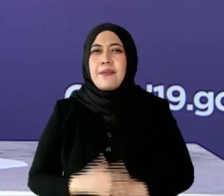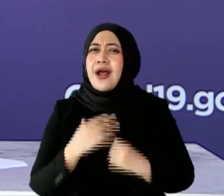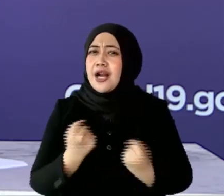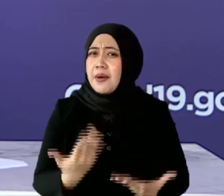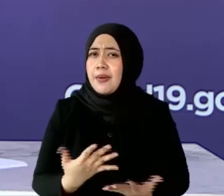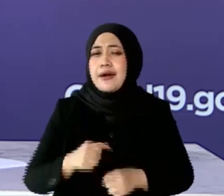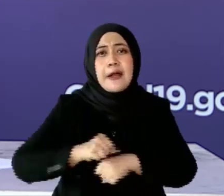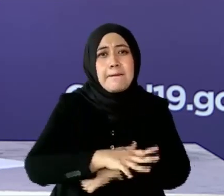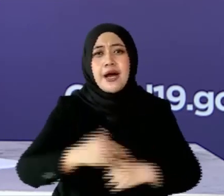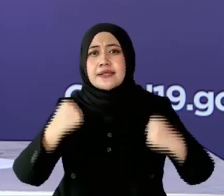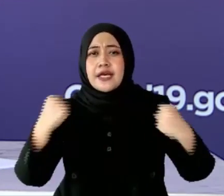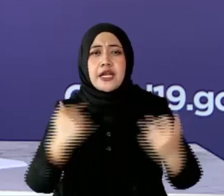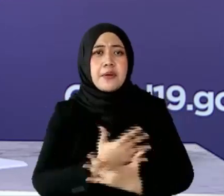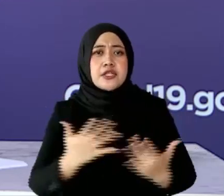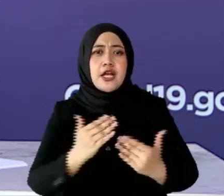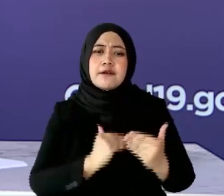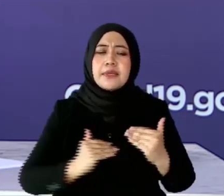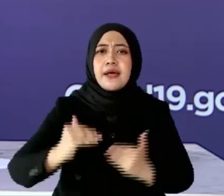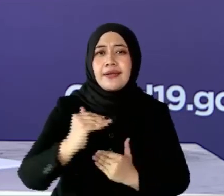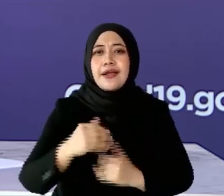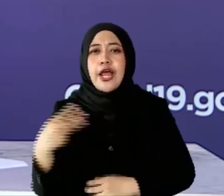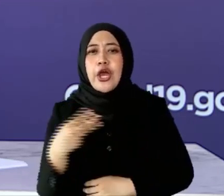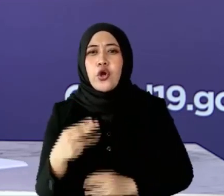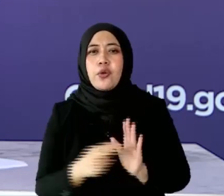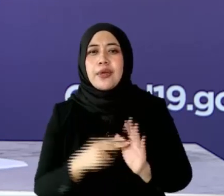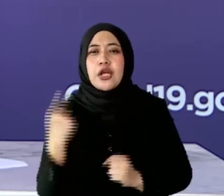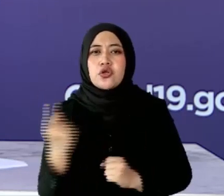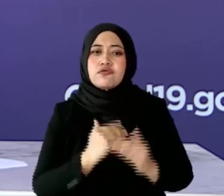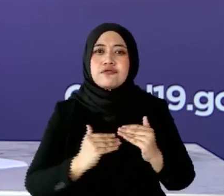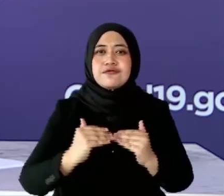kesehatan masyarakat dapat pulih dan ekonomi nasional dapat